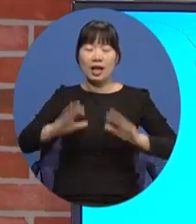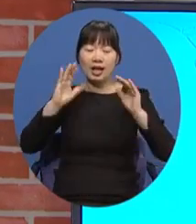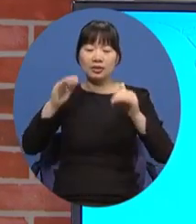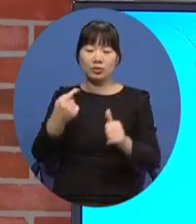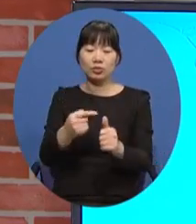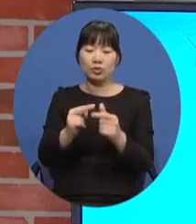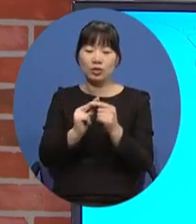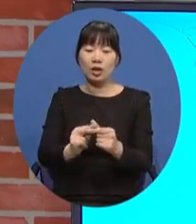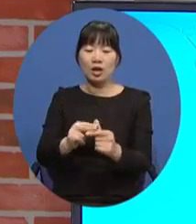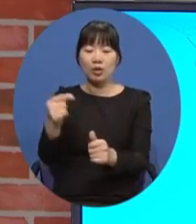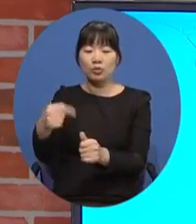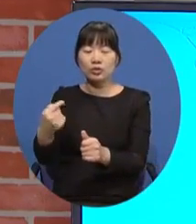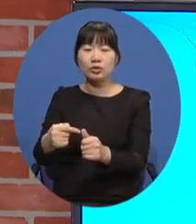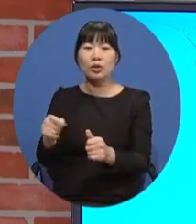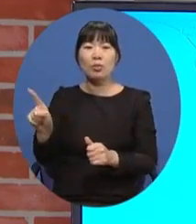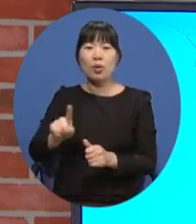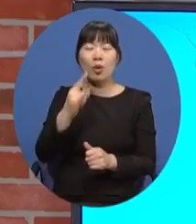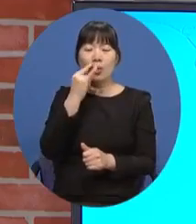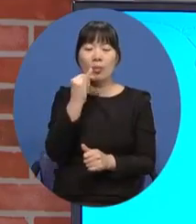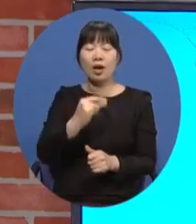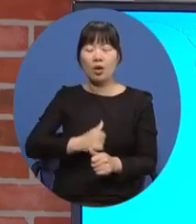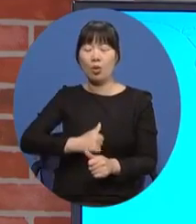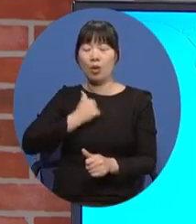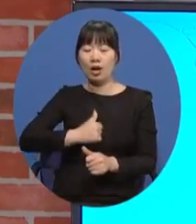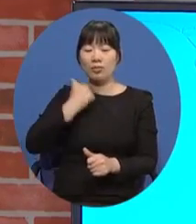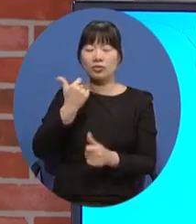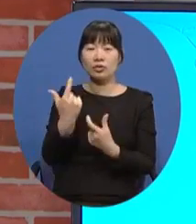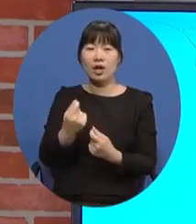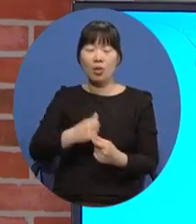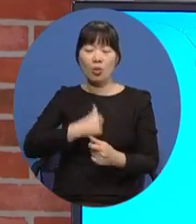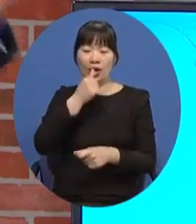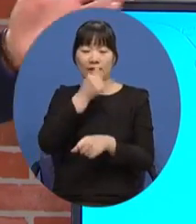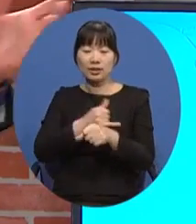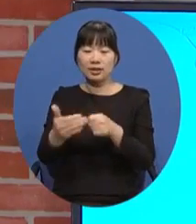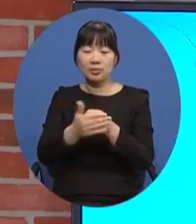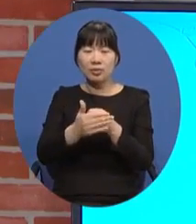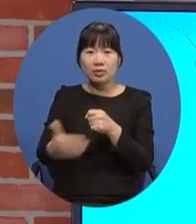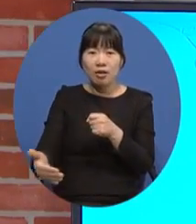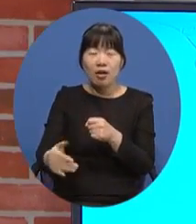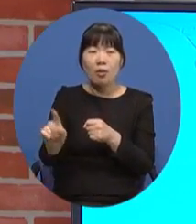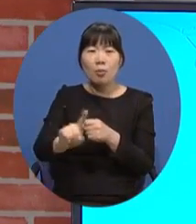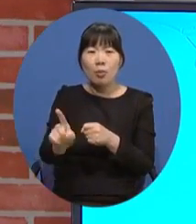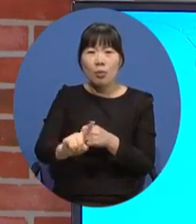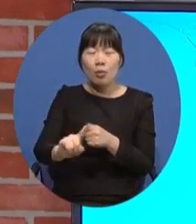훈육을 마치 엄마의 화풀이처럼 화가 나니까 그만 아주